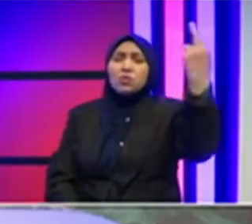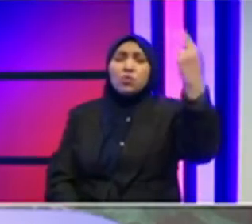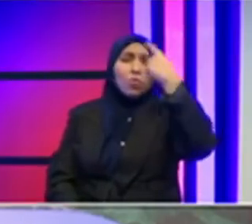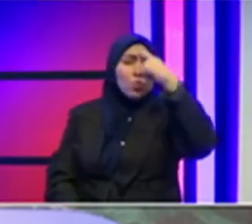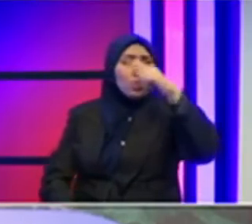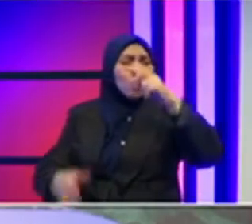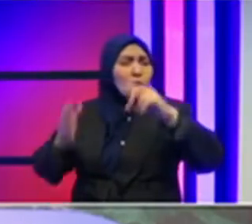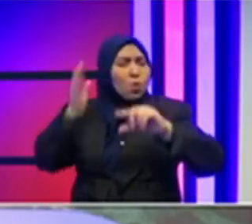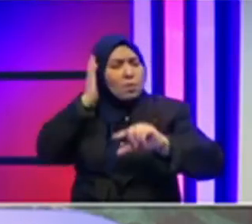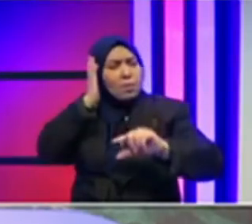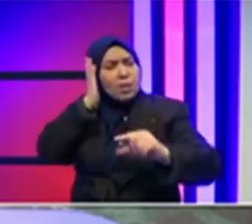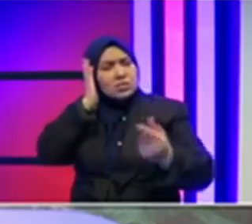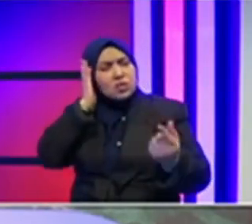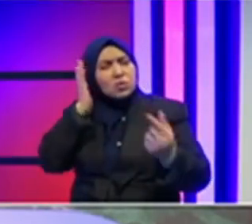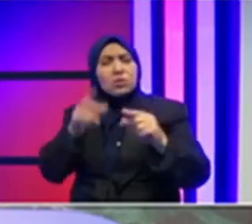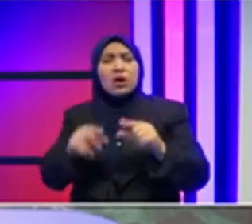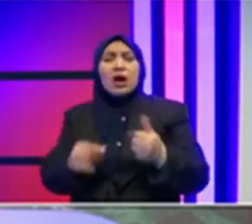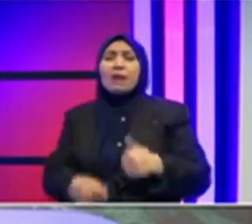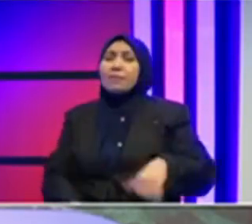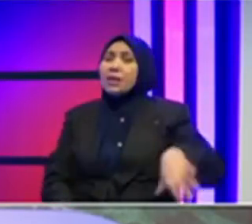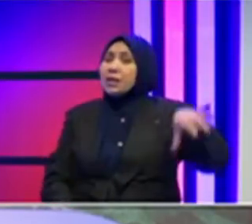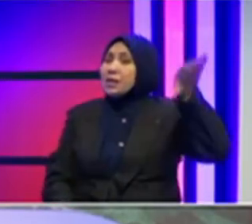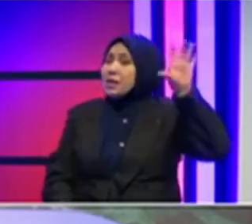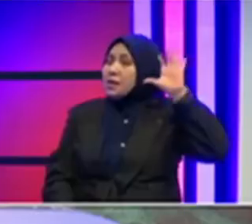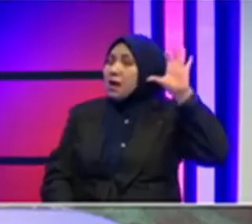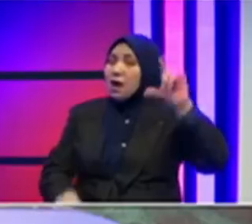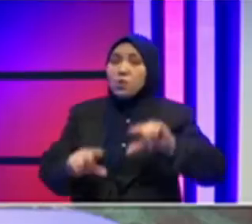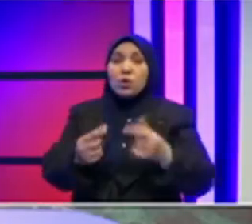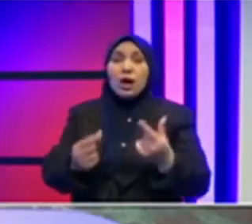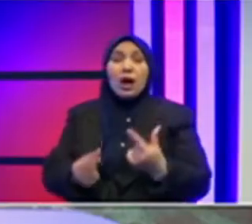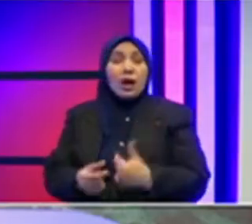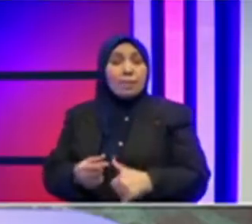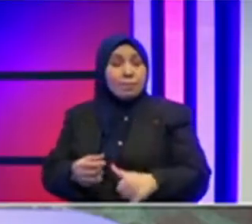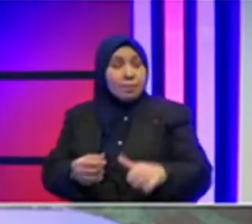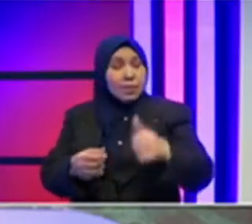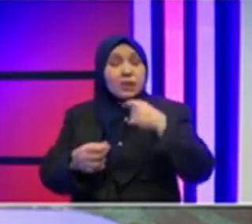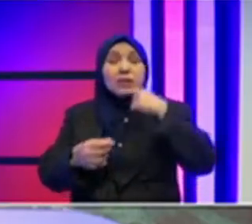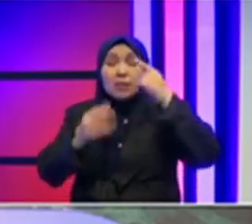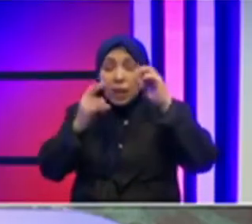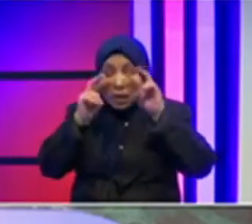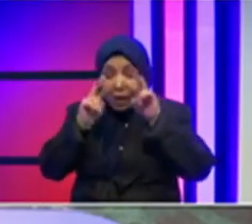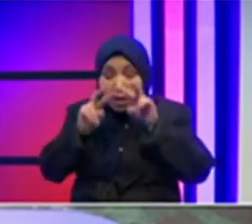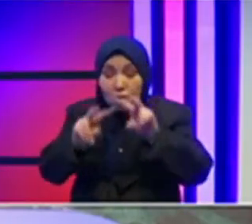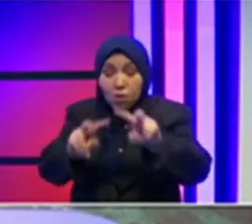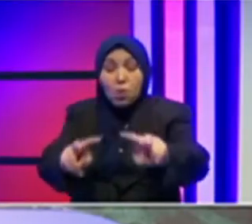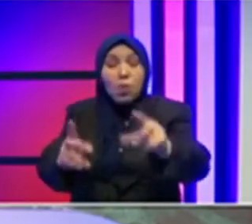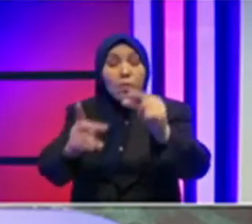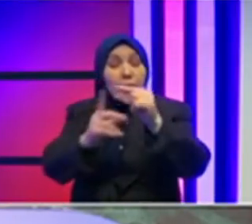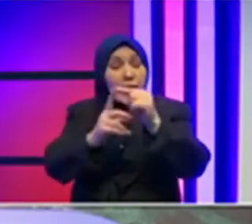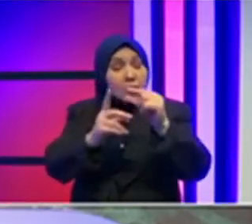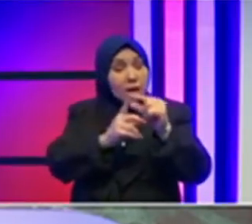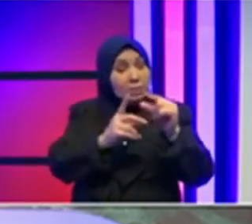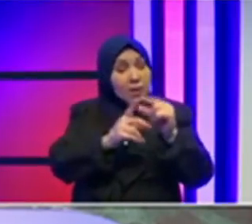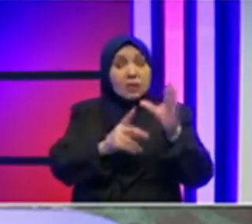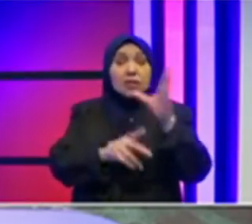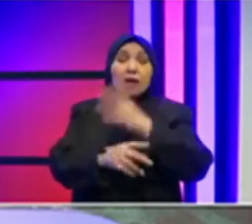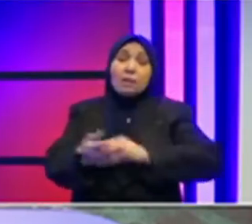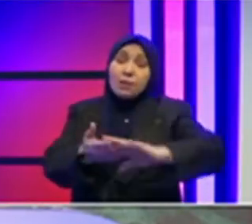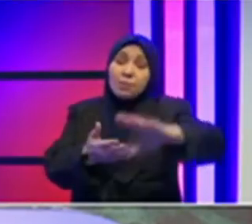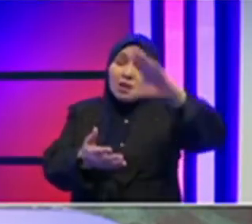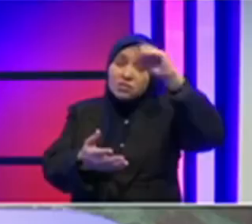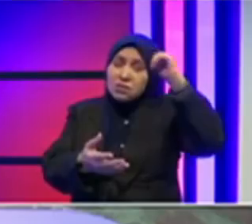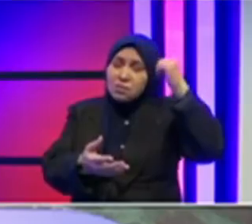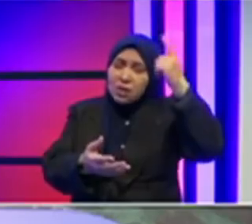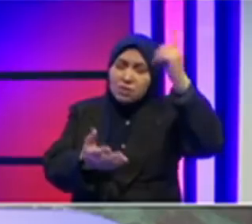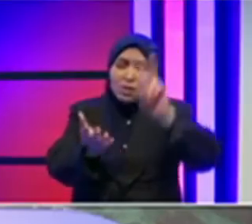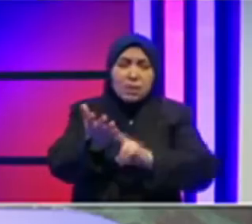membaca Al-Quran Mendengar Al-Quran Menatap kalimah-kalimahnya Memahami dan mempelajari